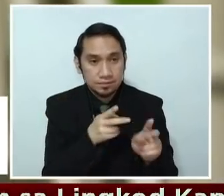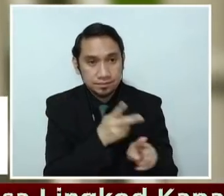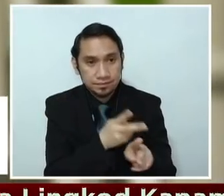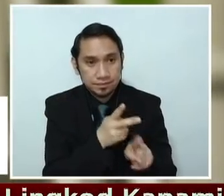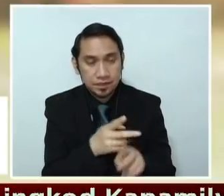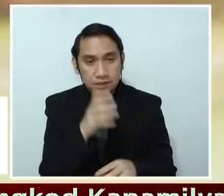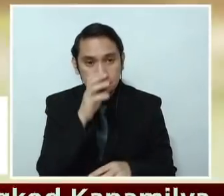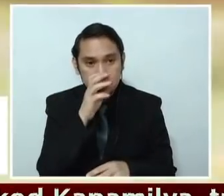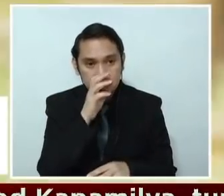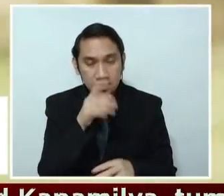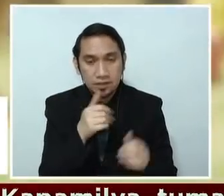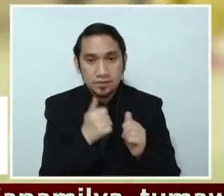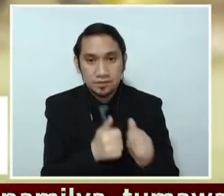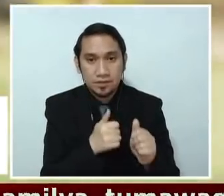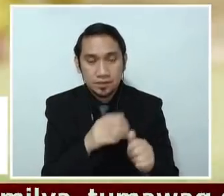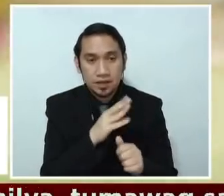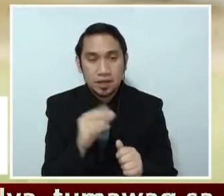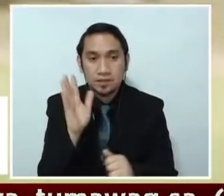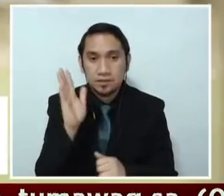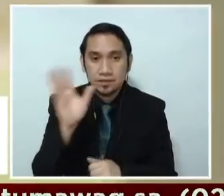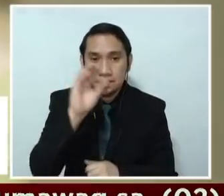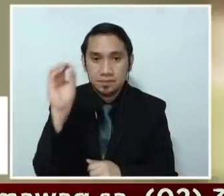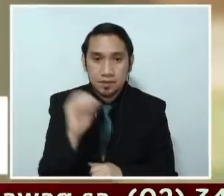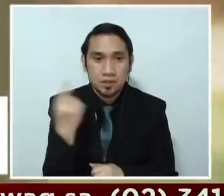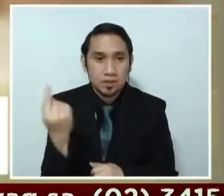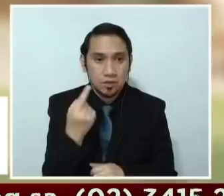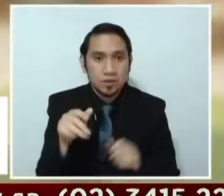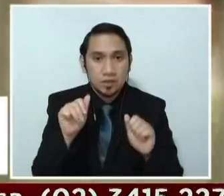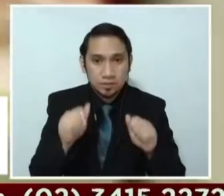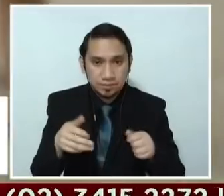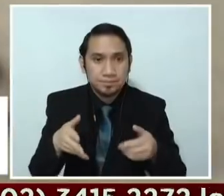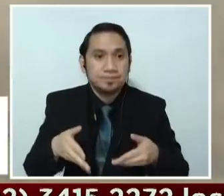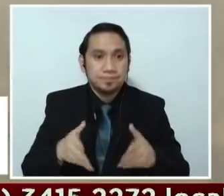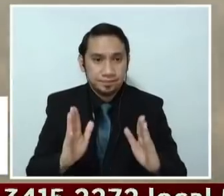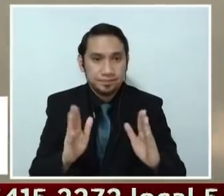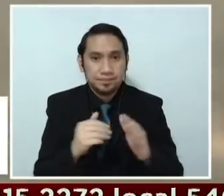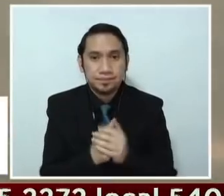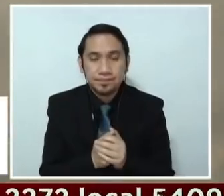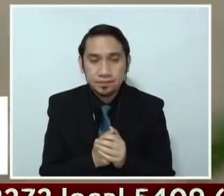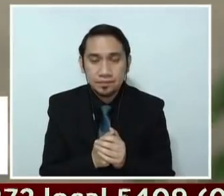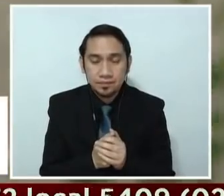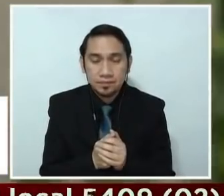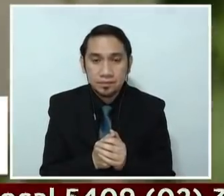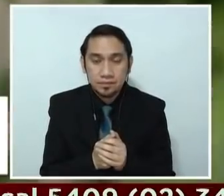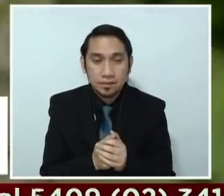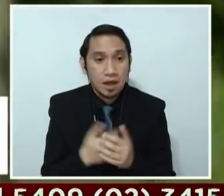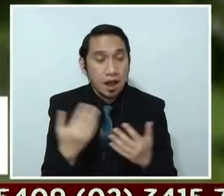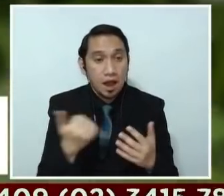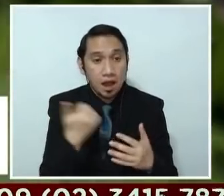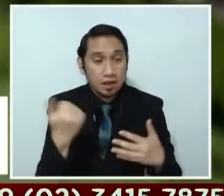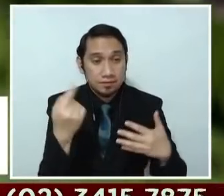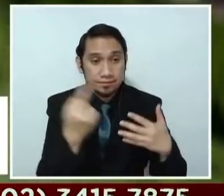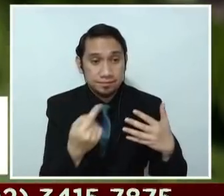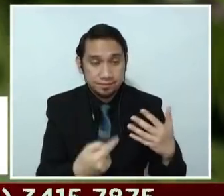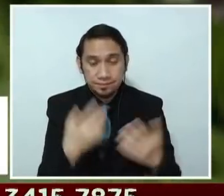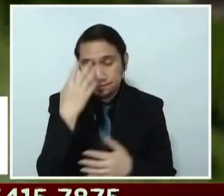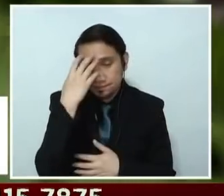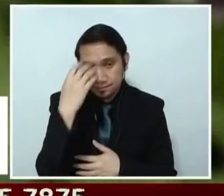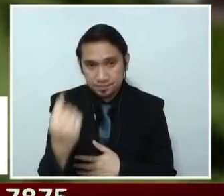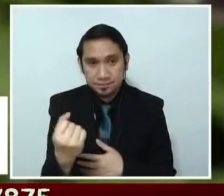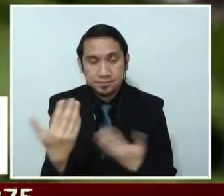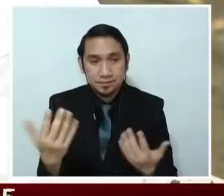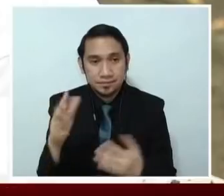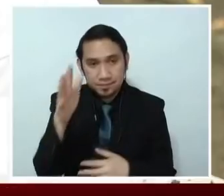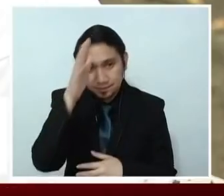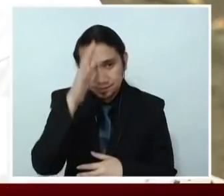ang distancing at 50% lang ang pwedeng capacity. Ang ibang rekisito na memorize na ng mga